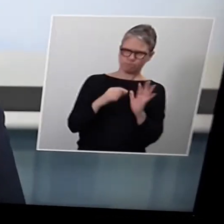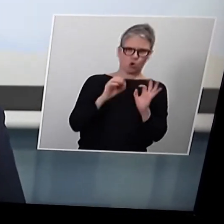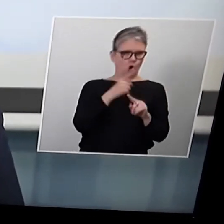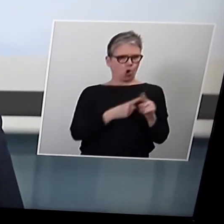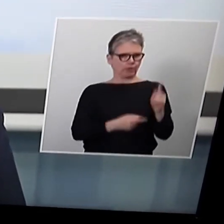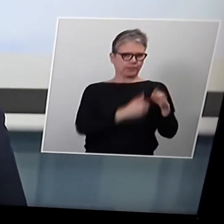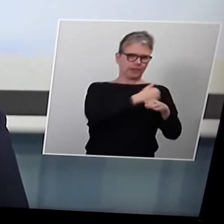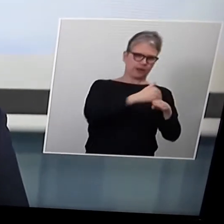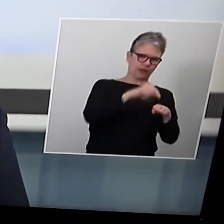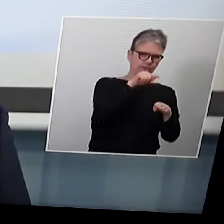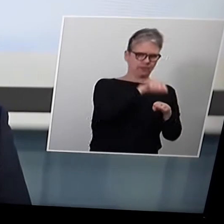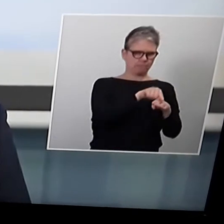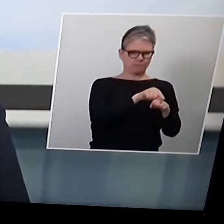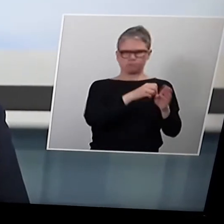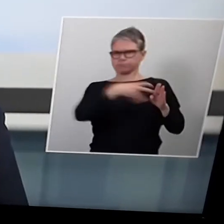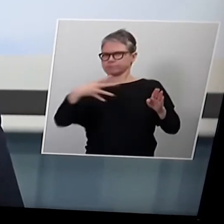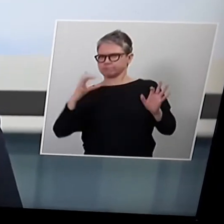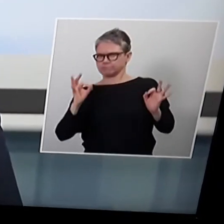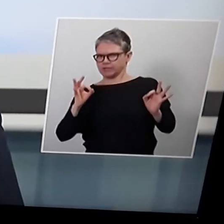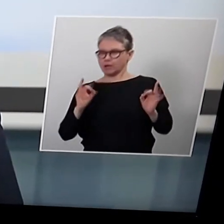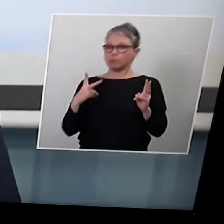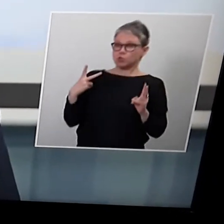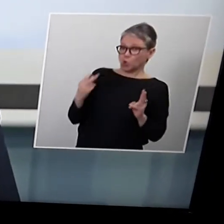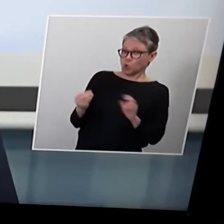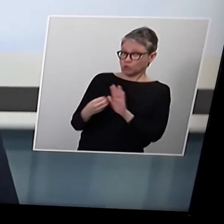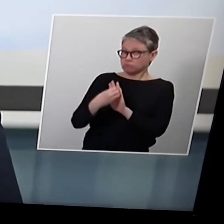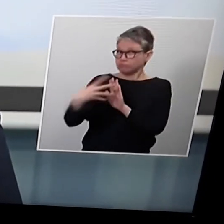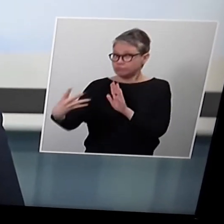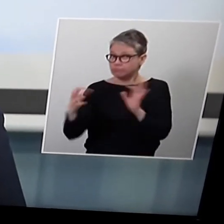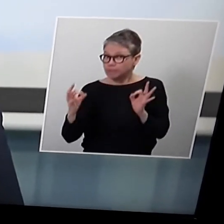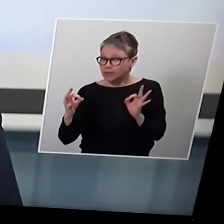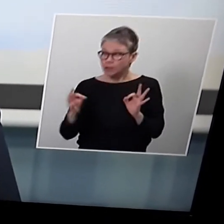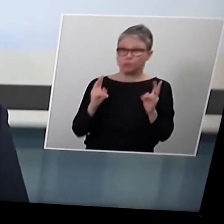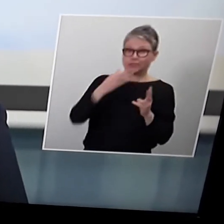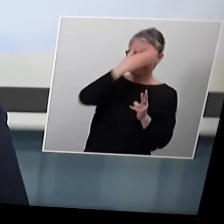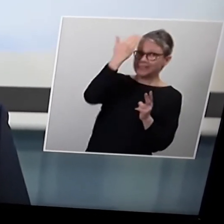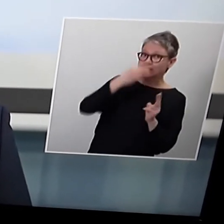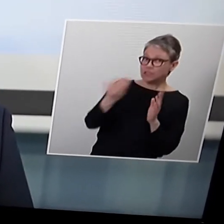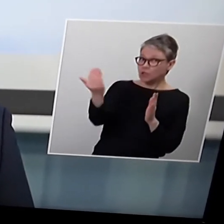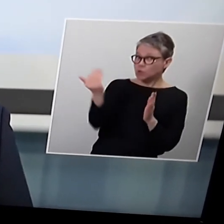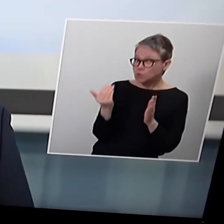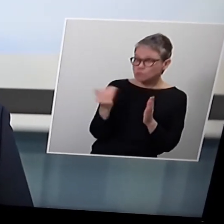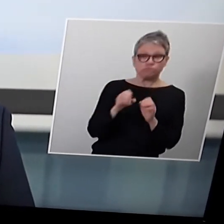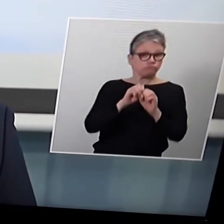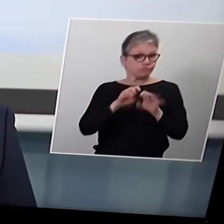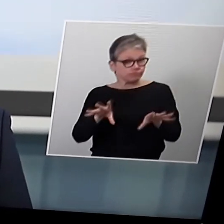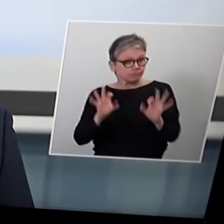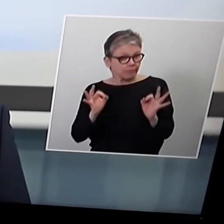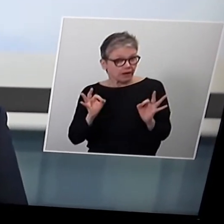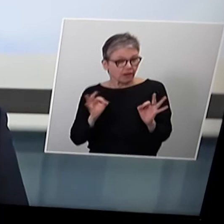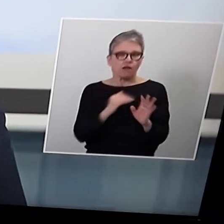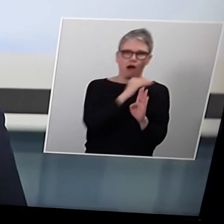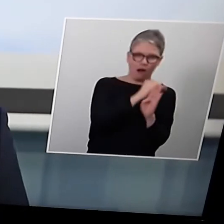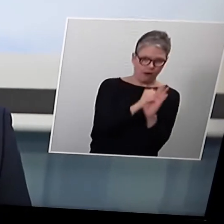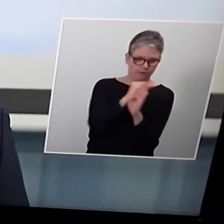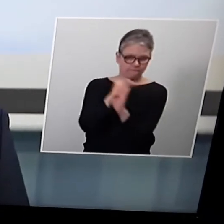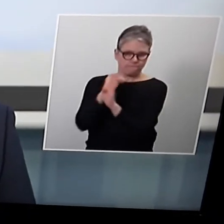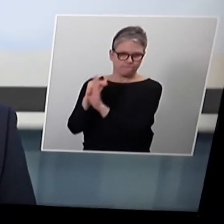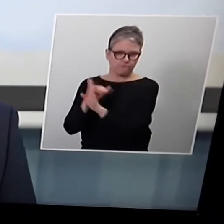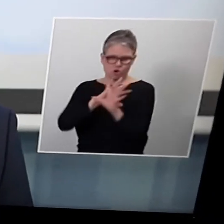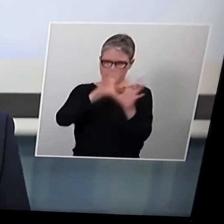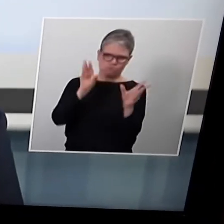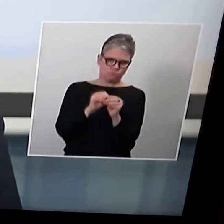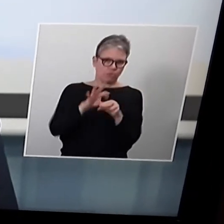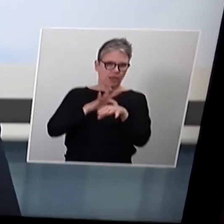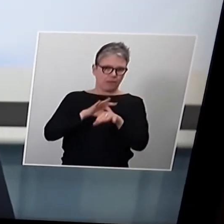erilaiset rajoitukset ja myös rokotusten vaikutus ja myös kesän vaikutus voivat vaikuttaa siihen, että miten epidemia tästä